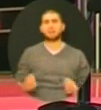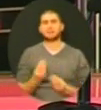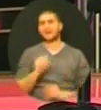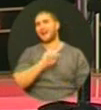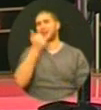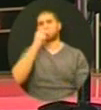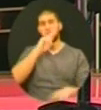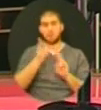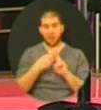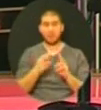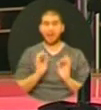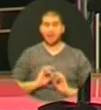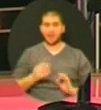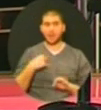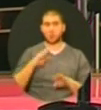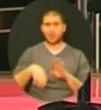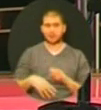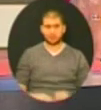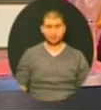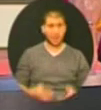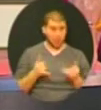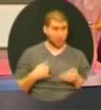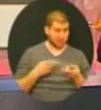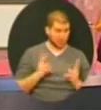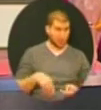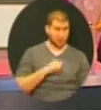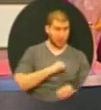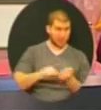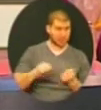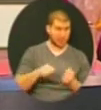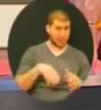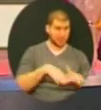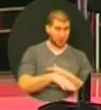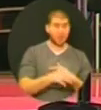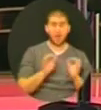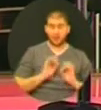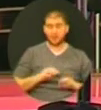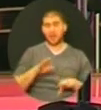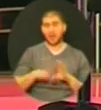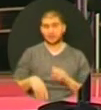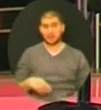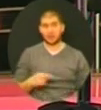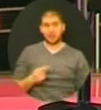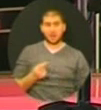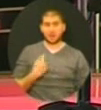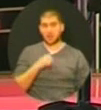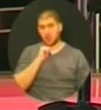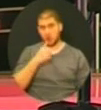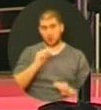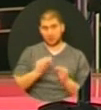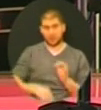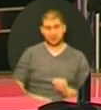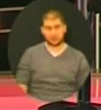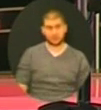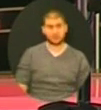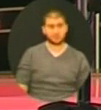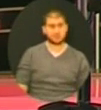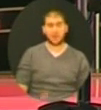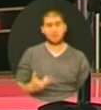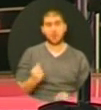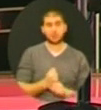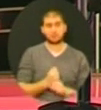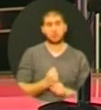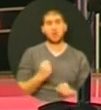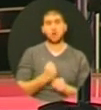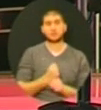הטובים בעולם, עדיין אנחנו חסרים. היום אנחנו יכולים לחסר את המנהרות? אני לא אכנס. זה לא הזמן ולא המקום. למה לא עושים את זה?